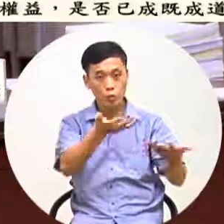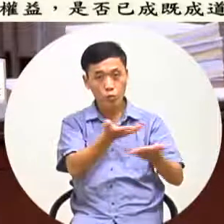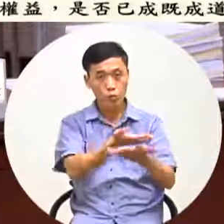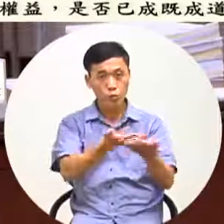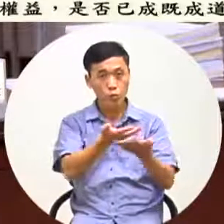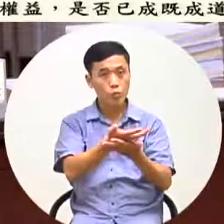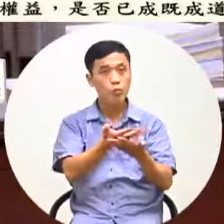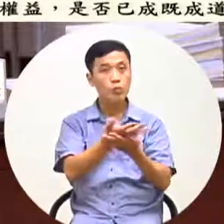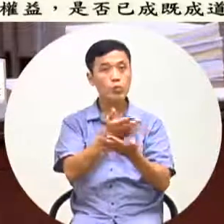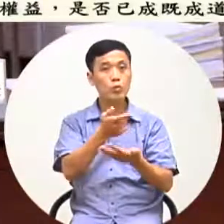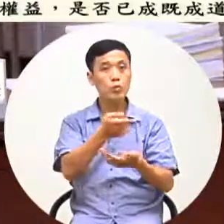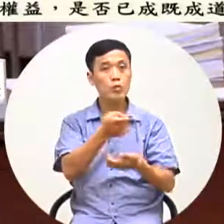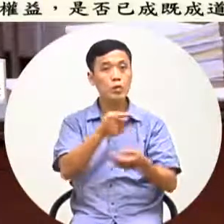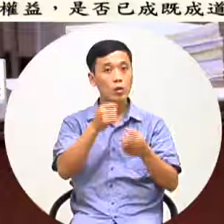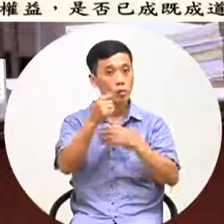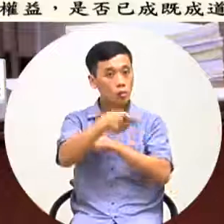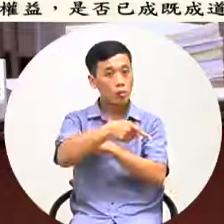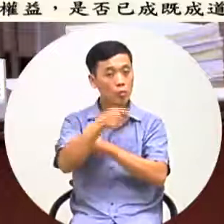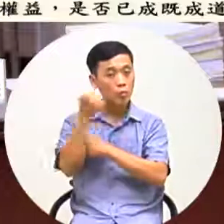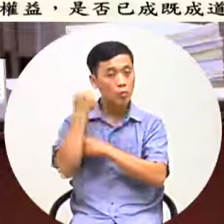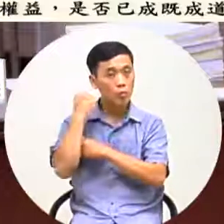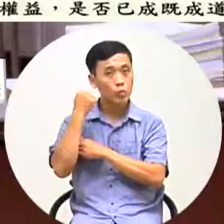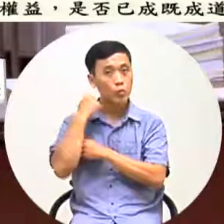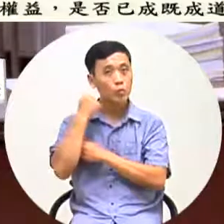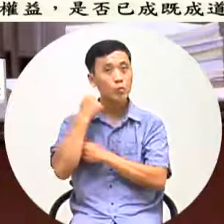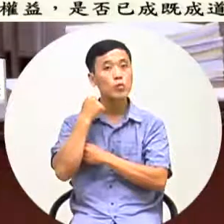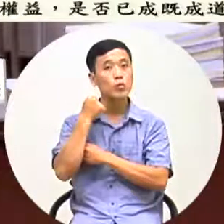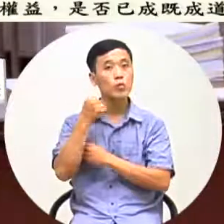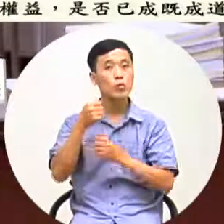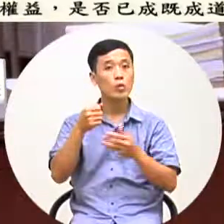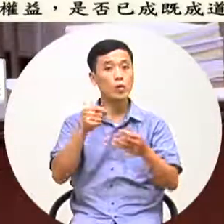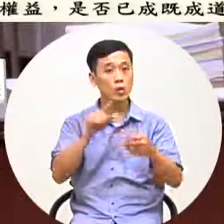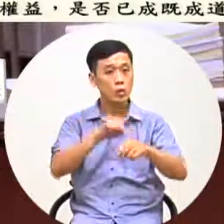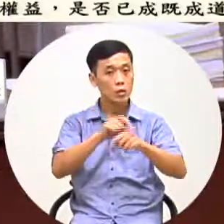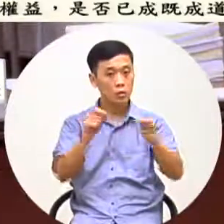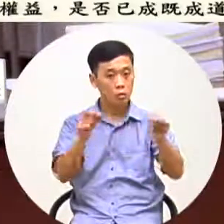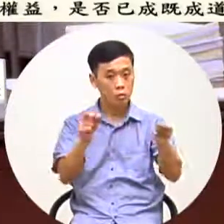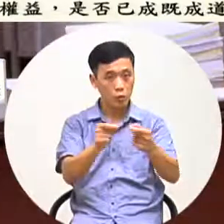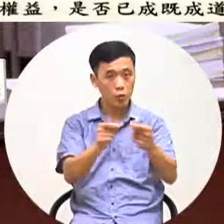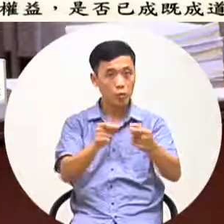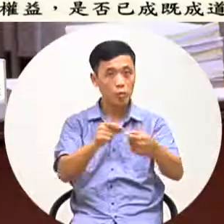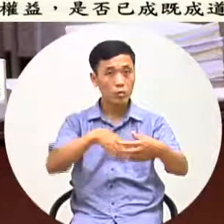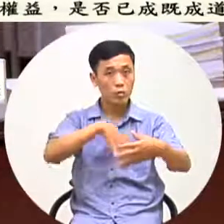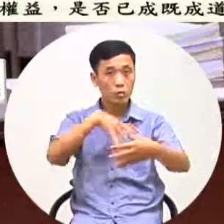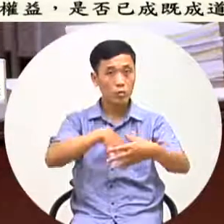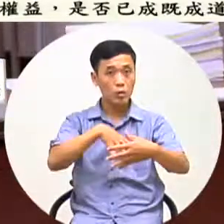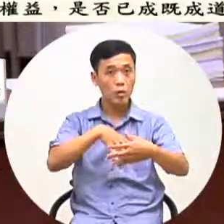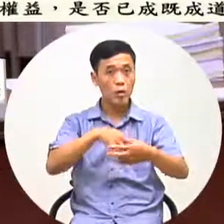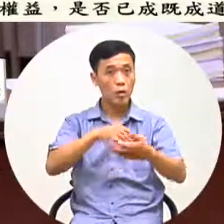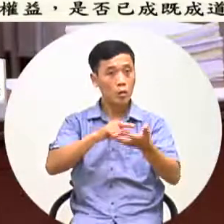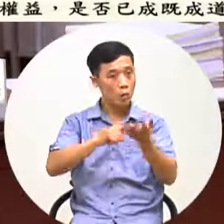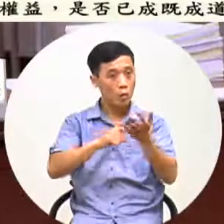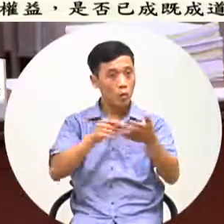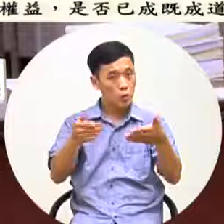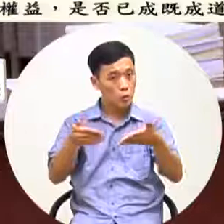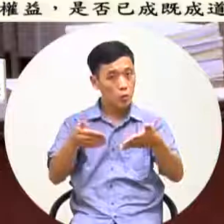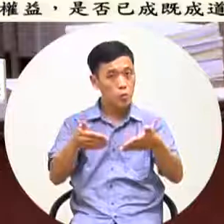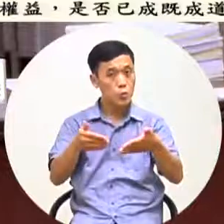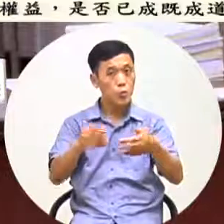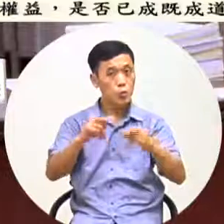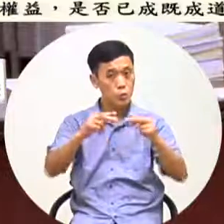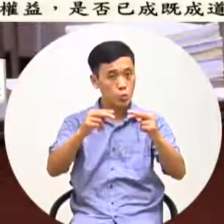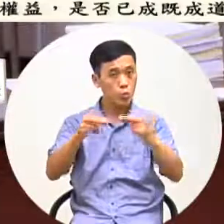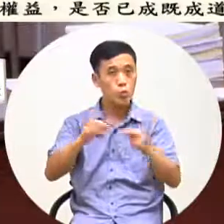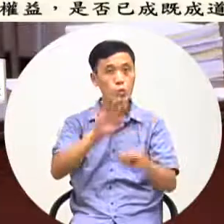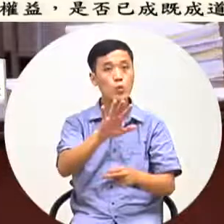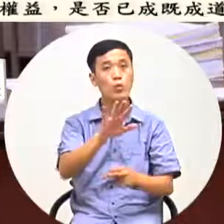啊，这个短短期间的吼啊，都有成绩出来啊。吼啊，有迄个改善啊，